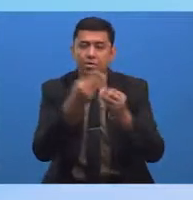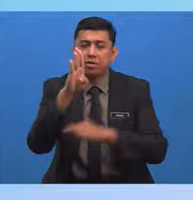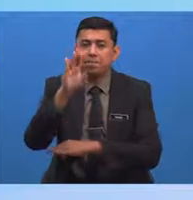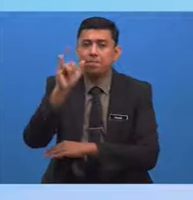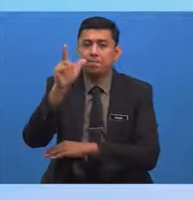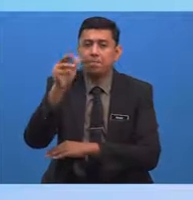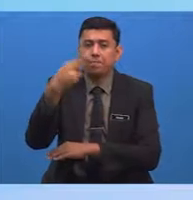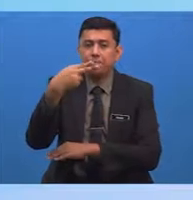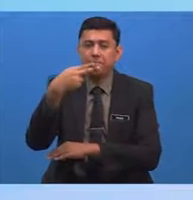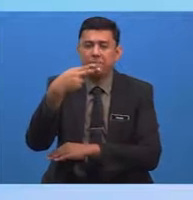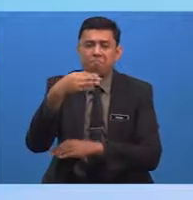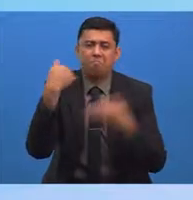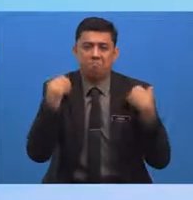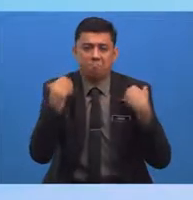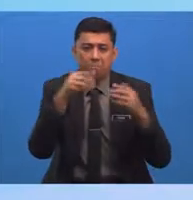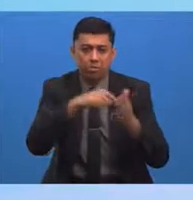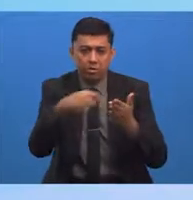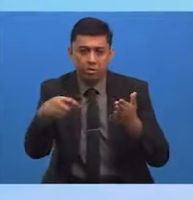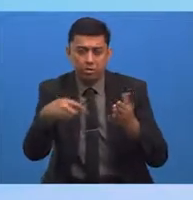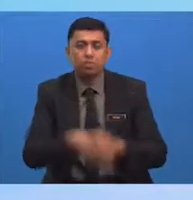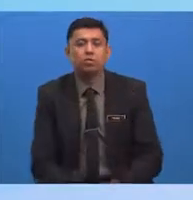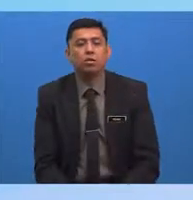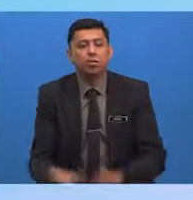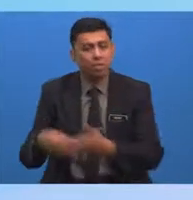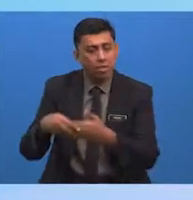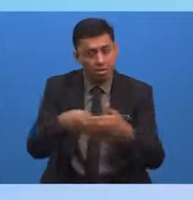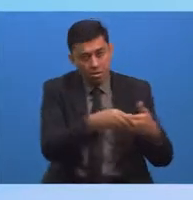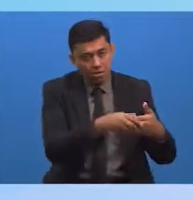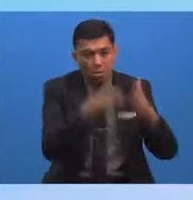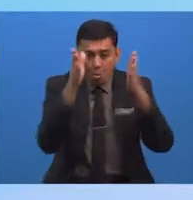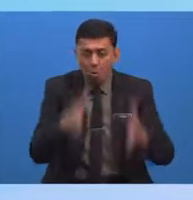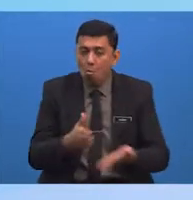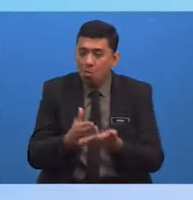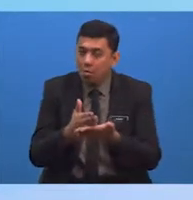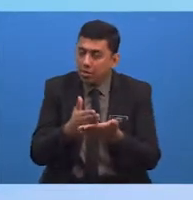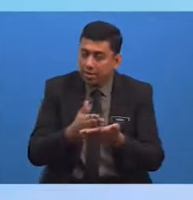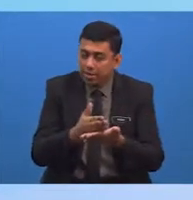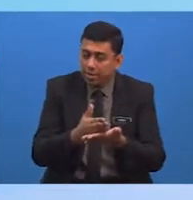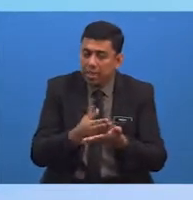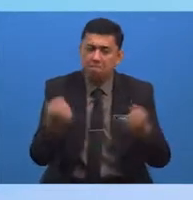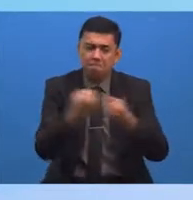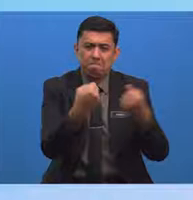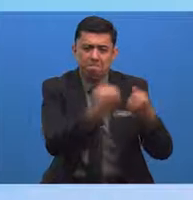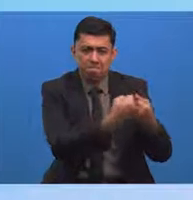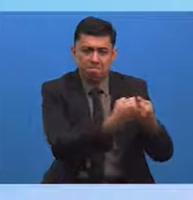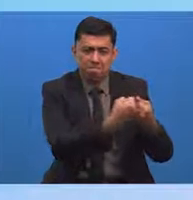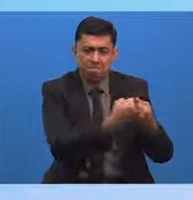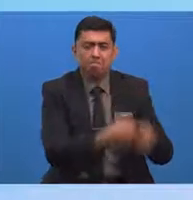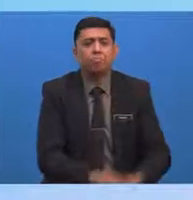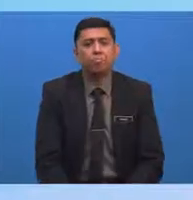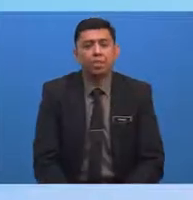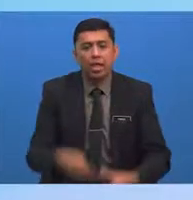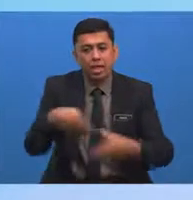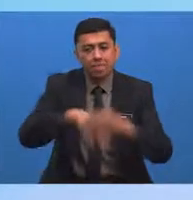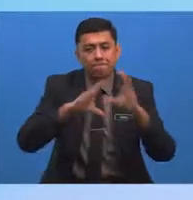ialah Tua Kapung. Pemimpin menjadi orang tengah menyelesaikan pertelingkahan dalam kalangan